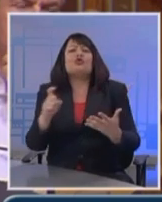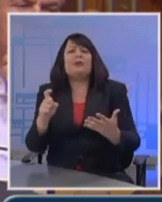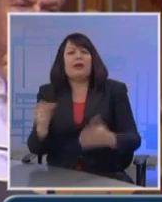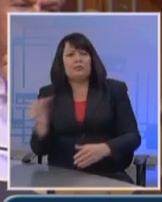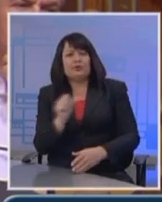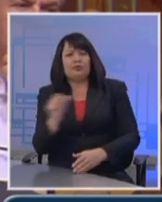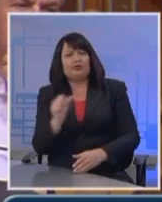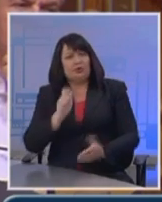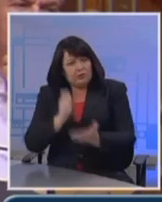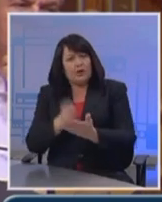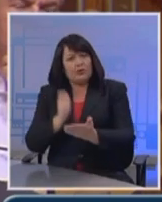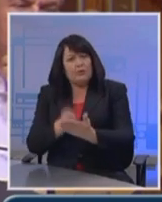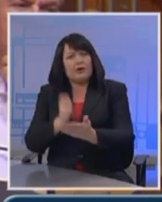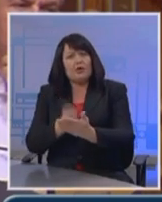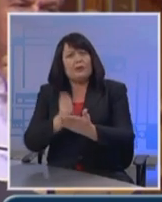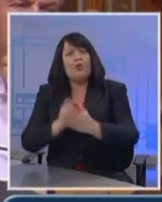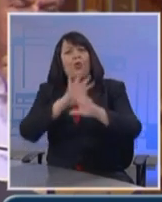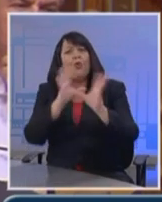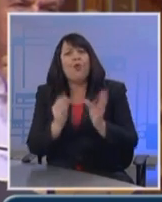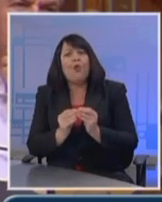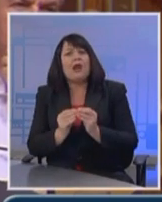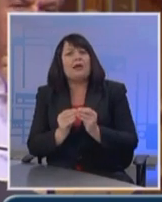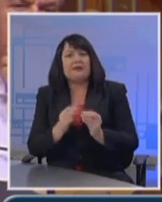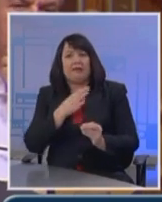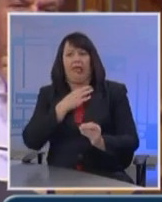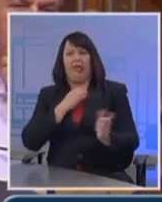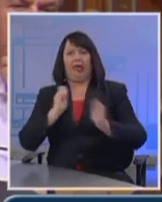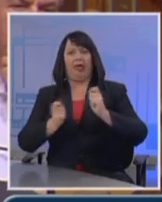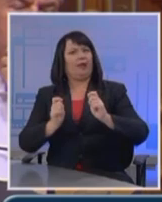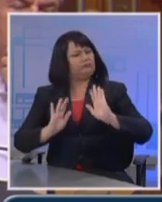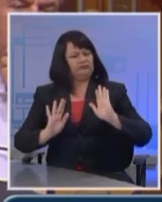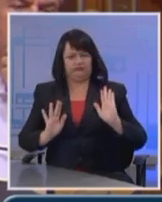εξυπηρετούνται. Εξυπηρετούνται όλα, δεν έχουμε κόκκινα δάνεια.